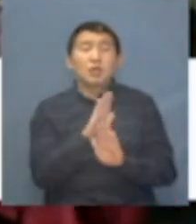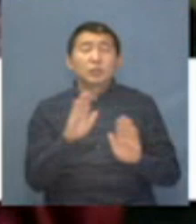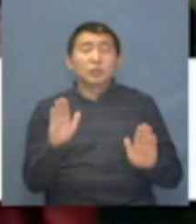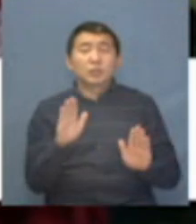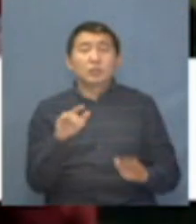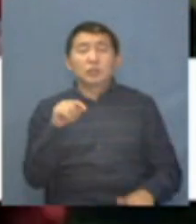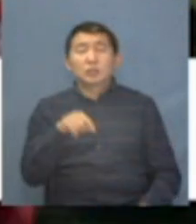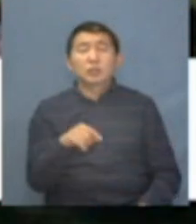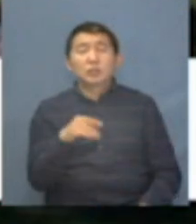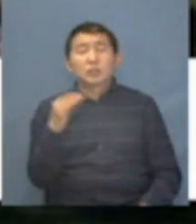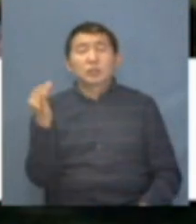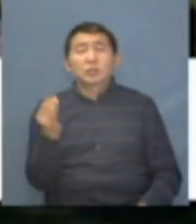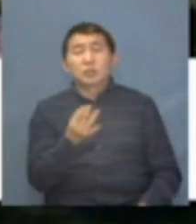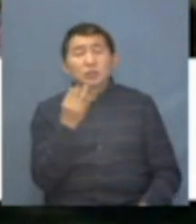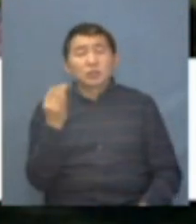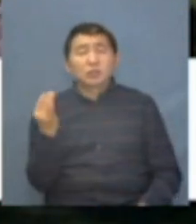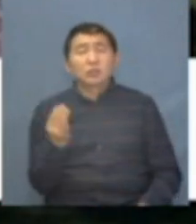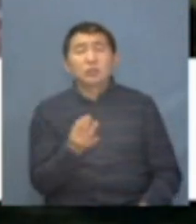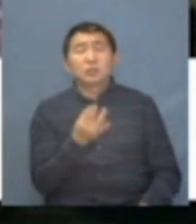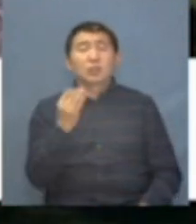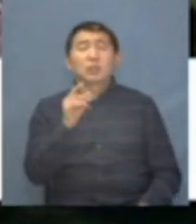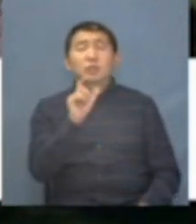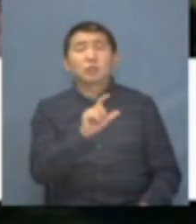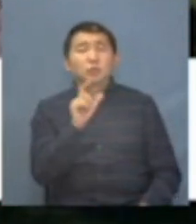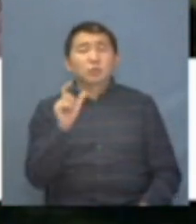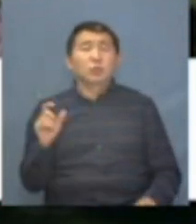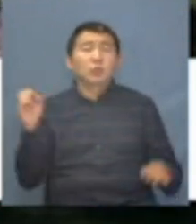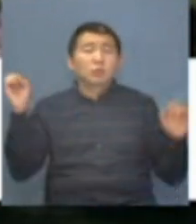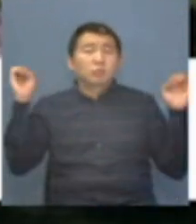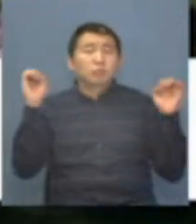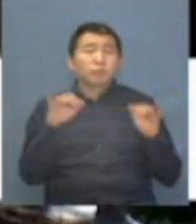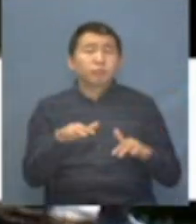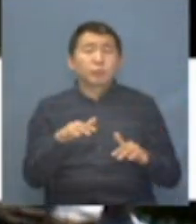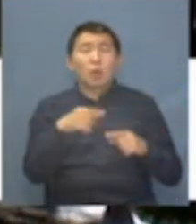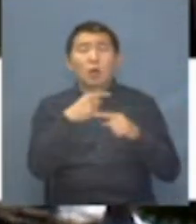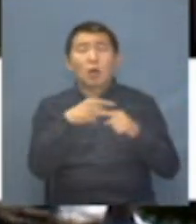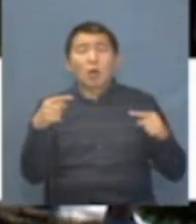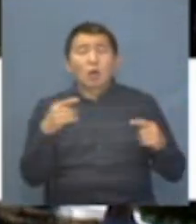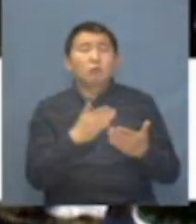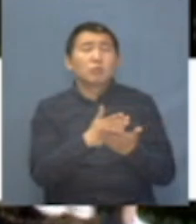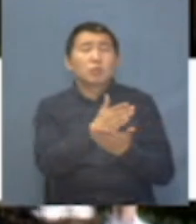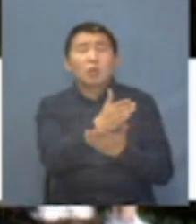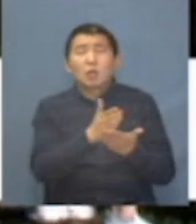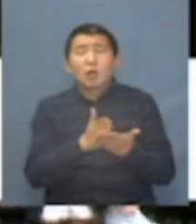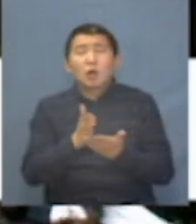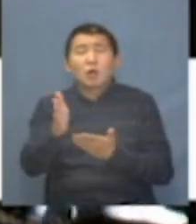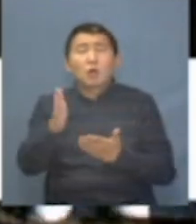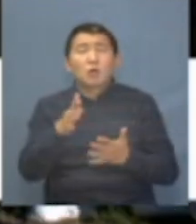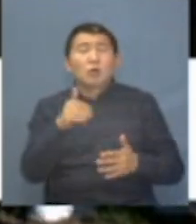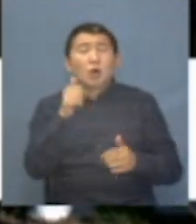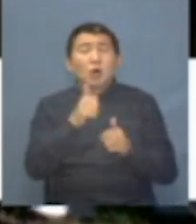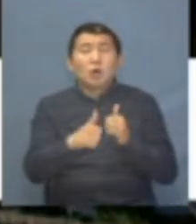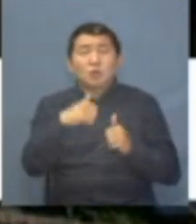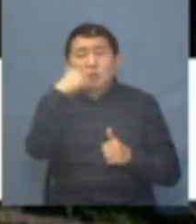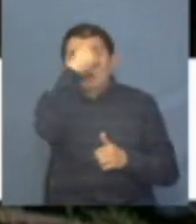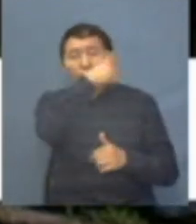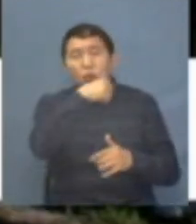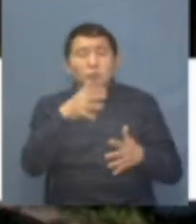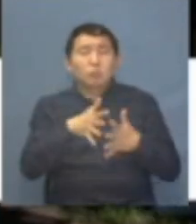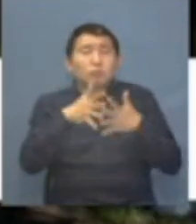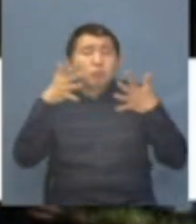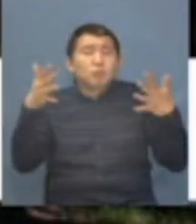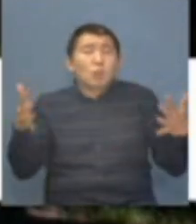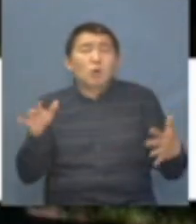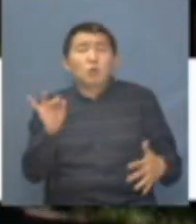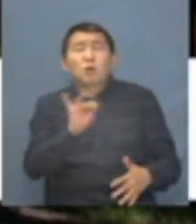собираются очень много интересных творческих людей и очень много разных направлений. Каждый год все больше людей